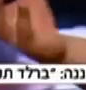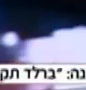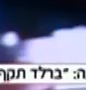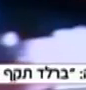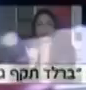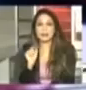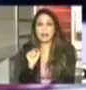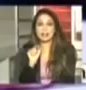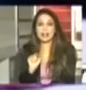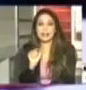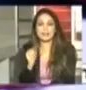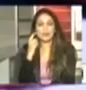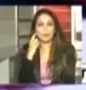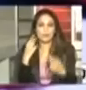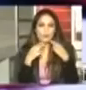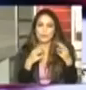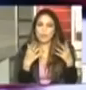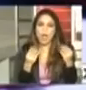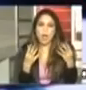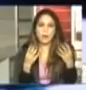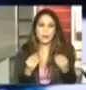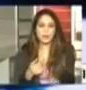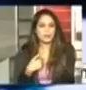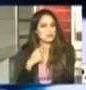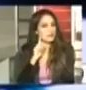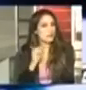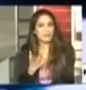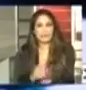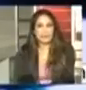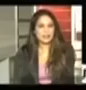טום טום, זה מצחיק. עוד לא חשבתי. לא, עוד לא חשבתי על זה.